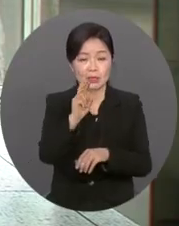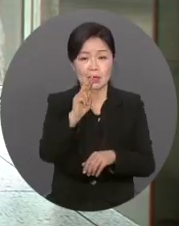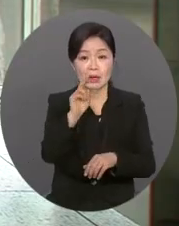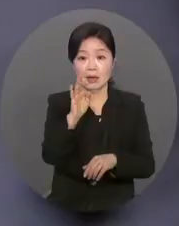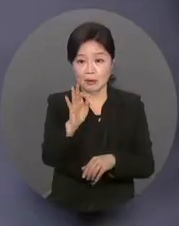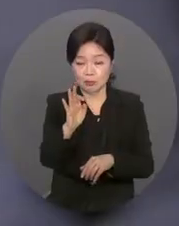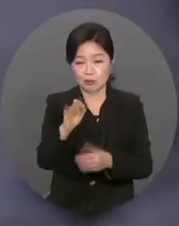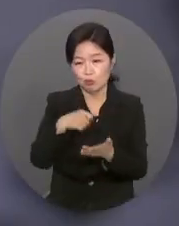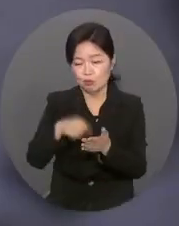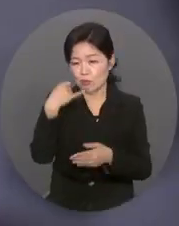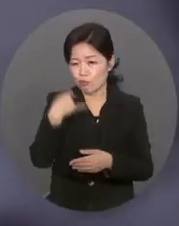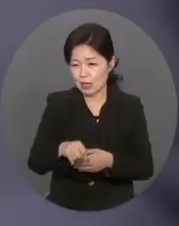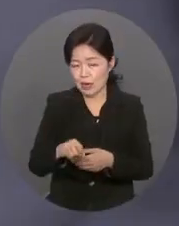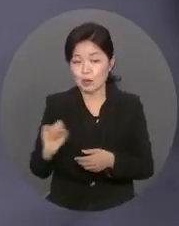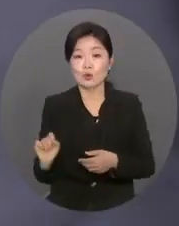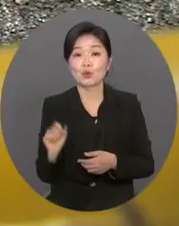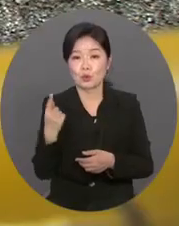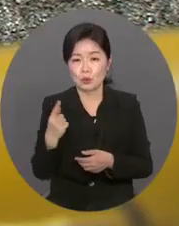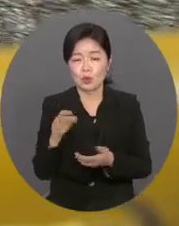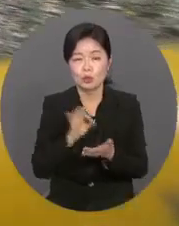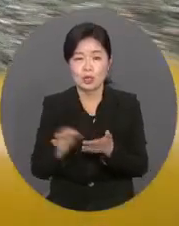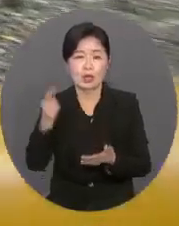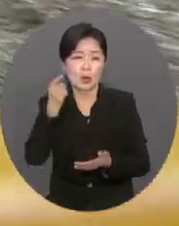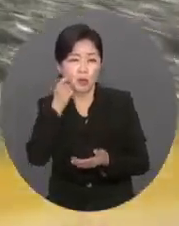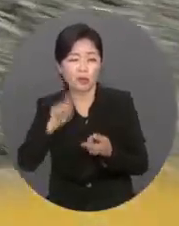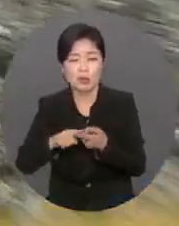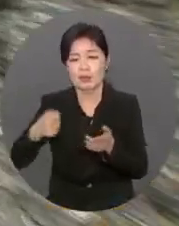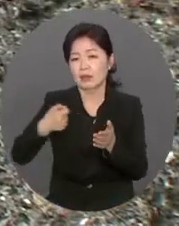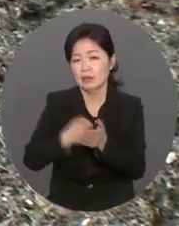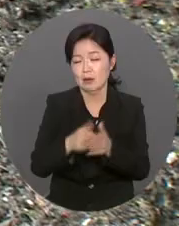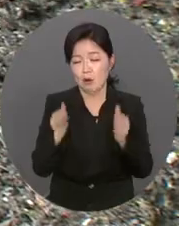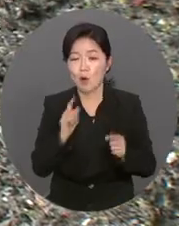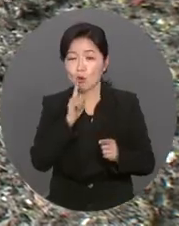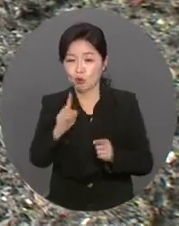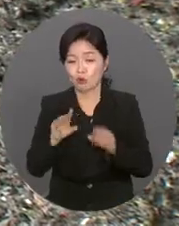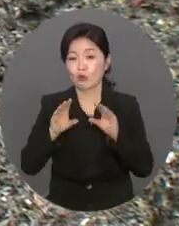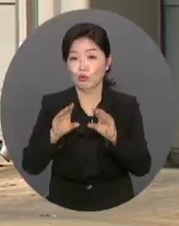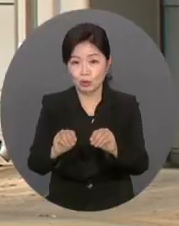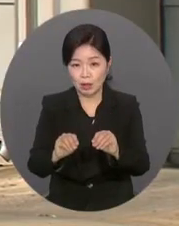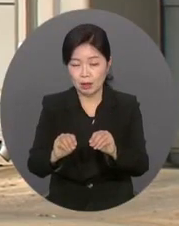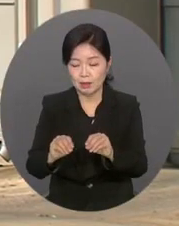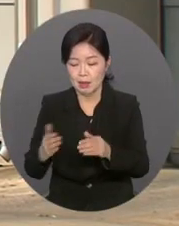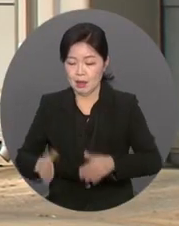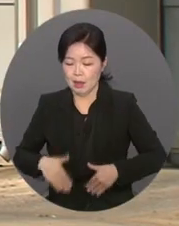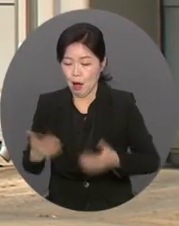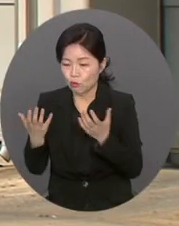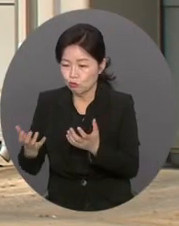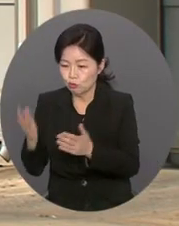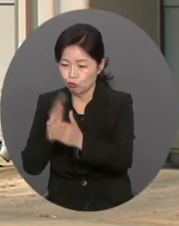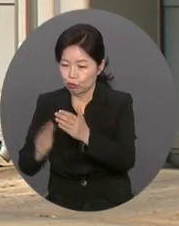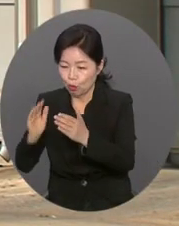srf의 품질 분량을 이유로이를 못쓰게 한결정이 옳았다는 소송을 멈추고 남방공사는 나주시